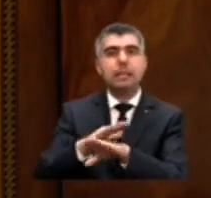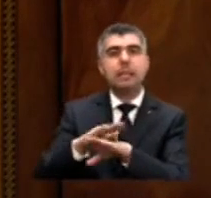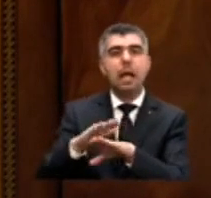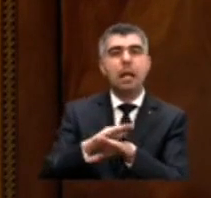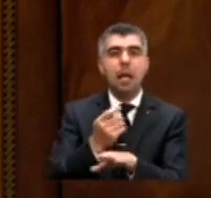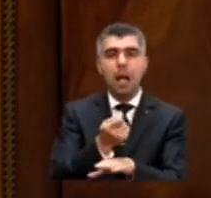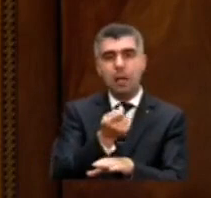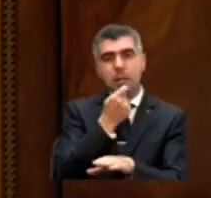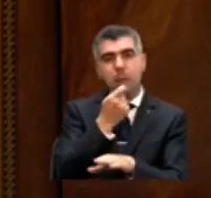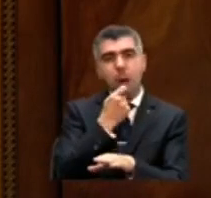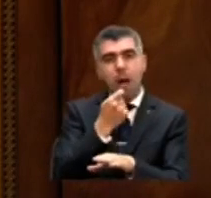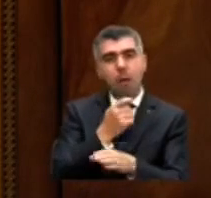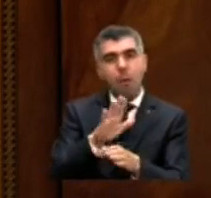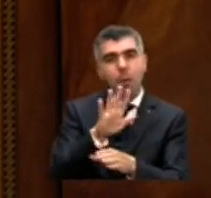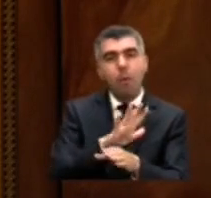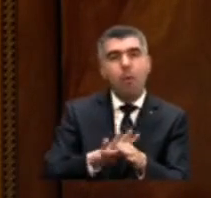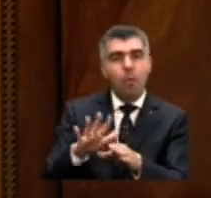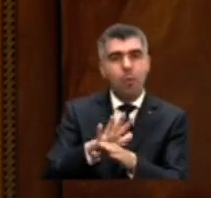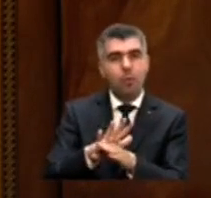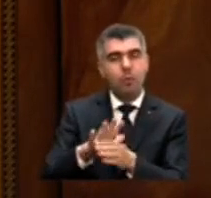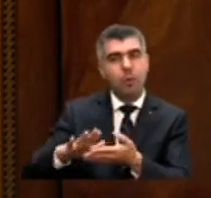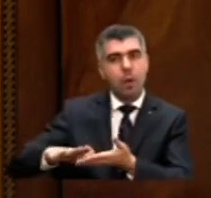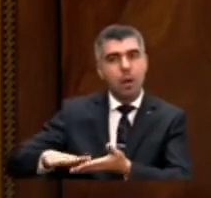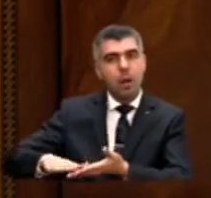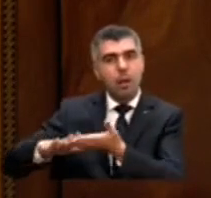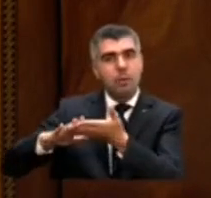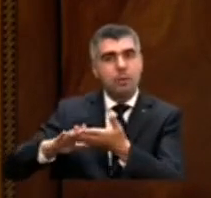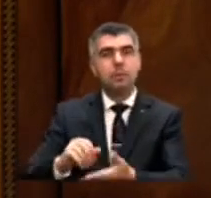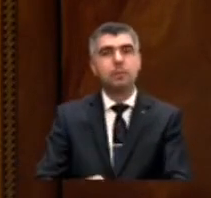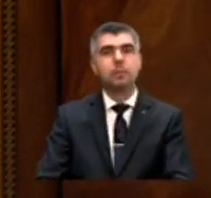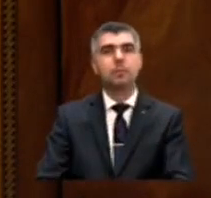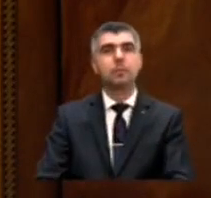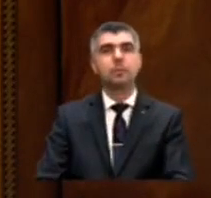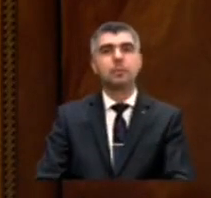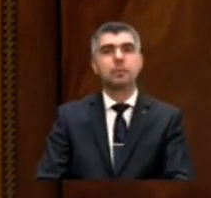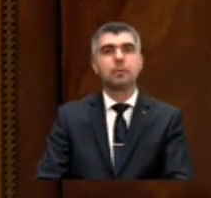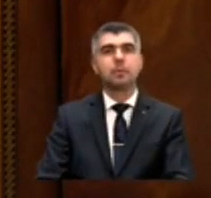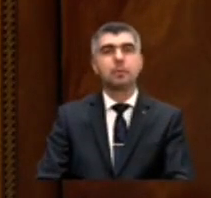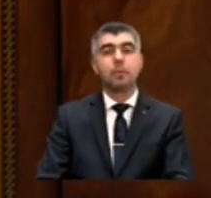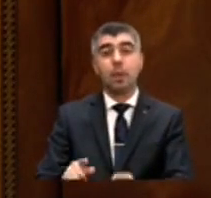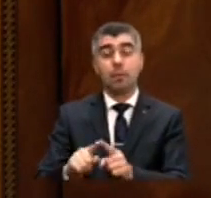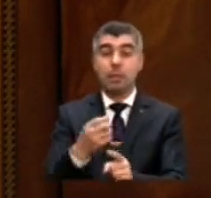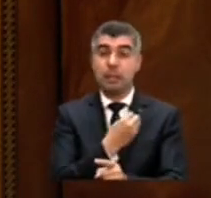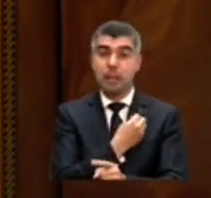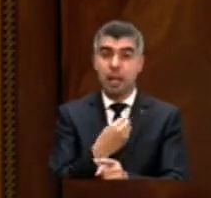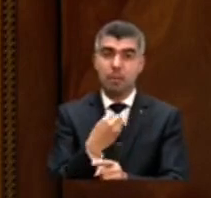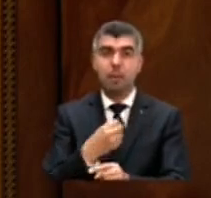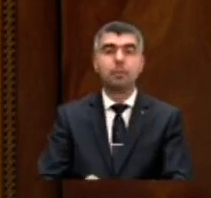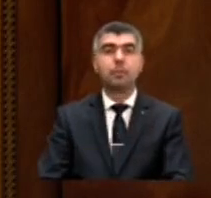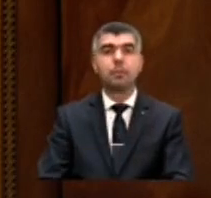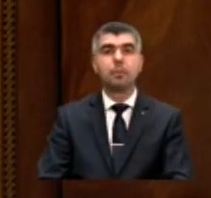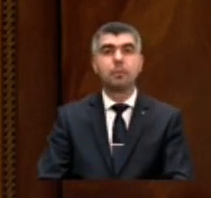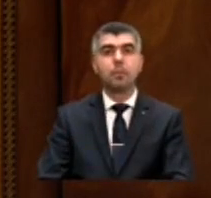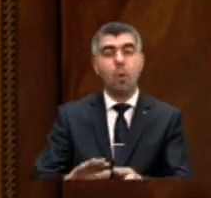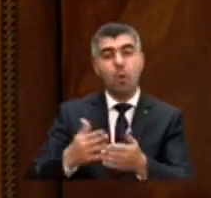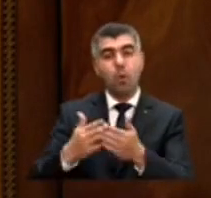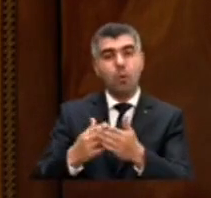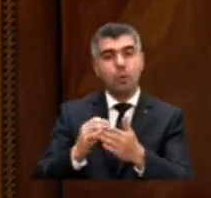ومنح تحفيزات لمهني قطاع الصيد قطاع الصحة للحد من ظاهرة